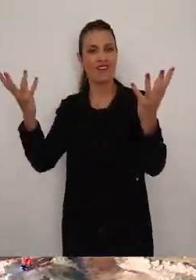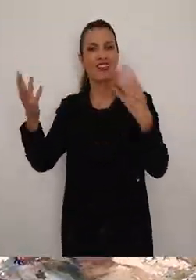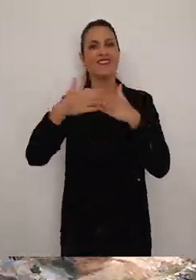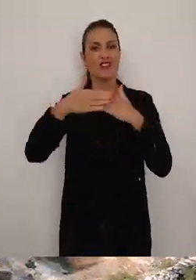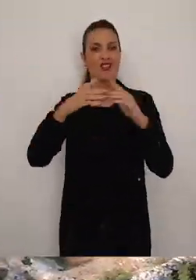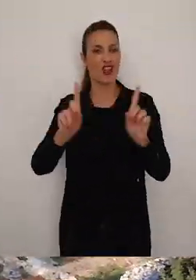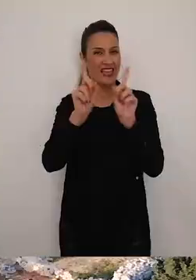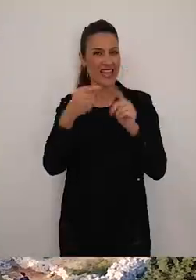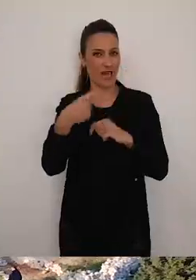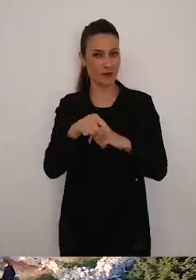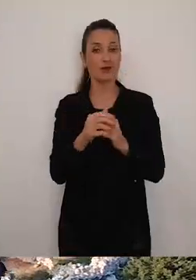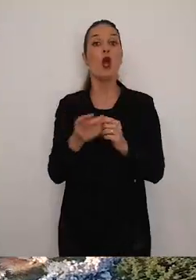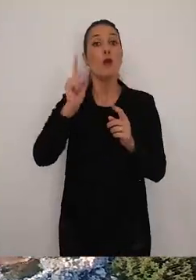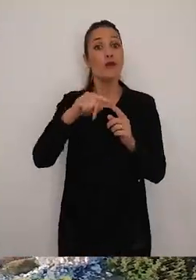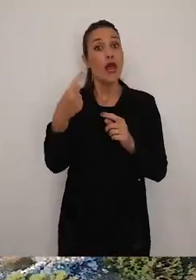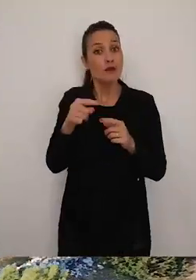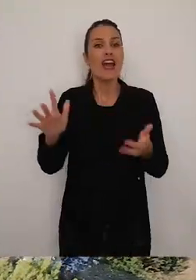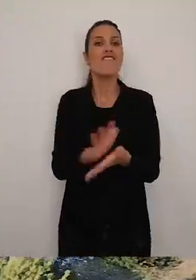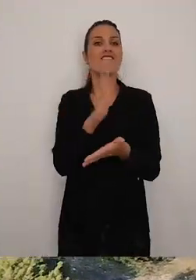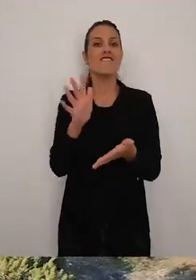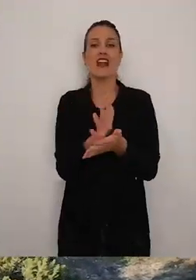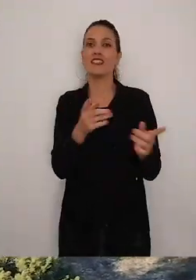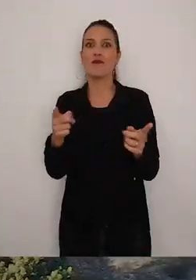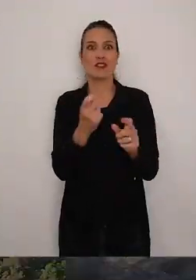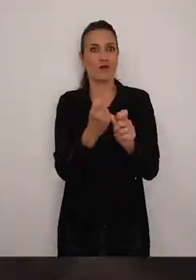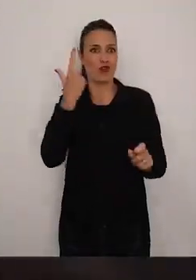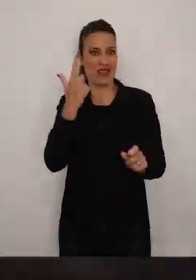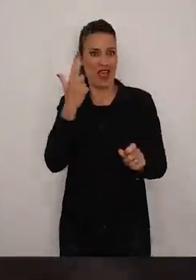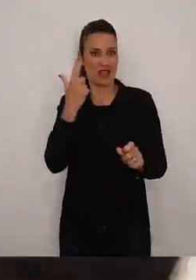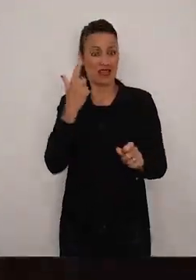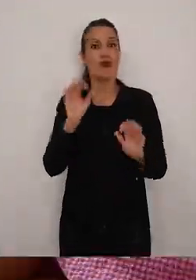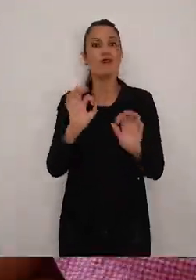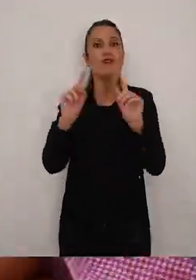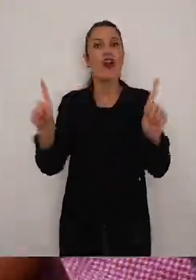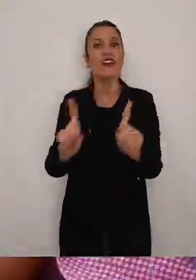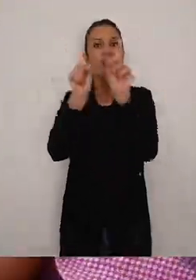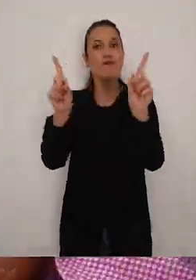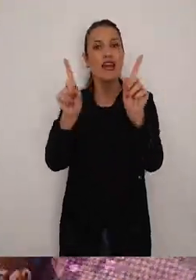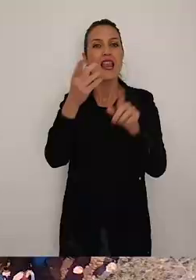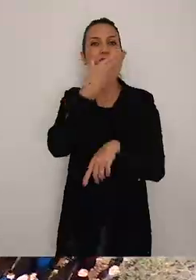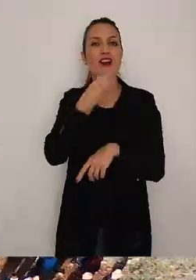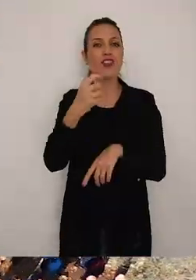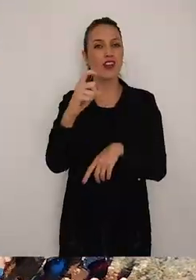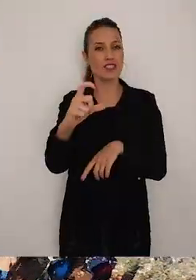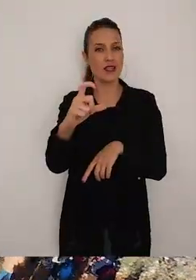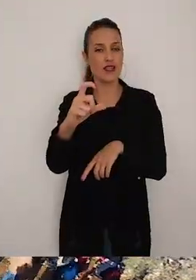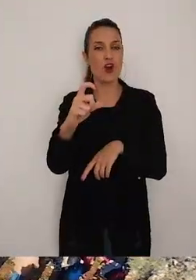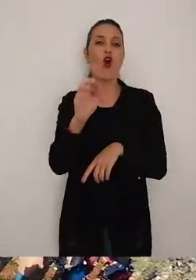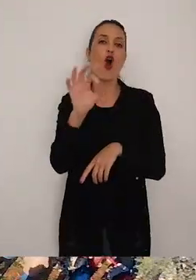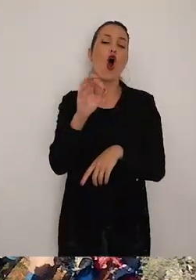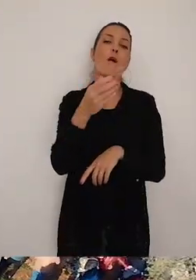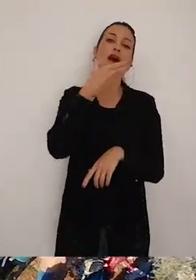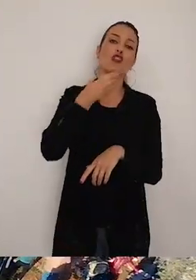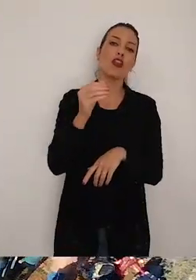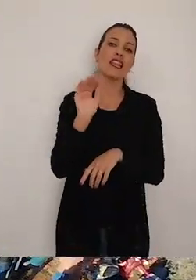Anche questo è uno straordinario momento di festa collettiva e la Cappella della Vergine di Costantinopoli, chiamata volgarmente Madonna